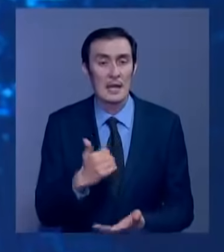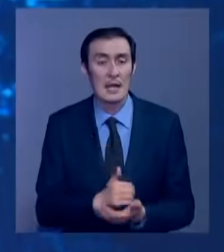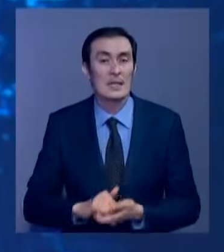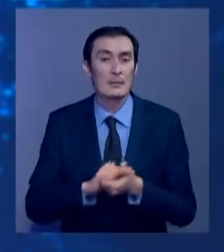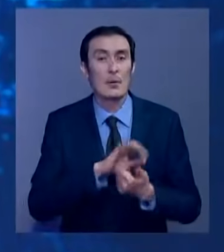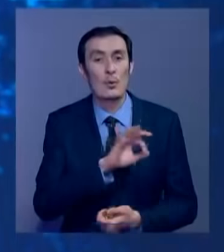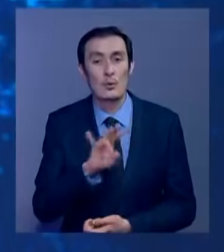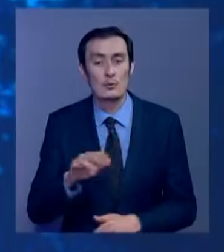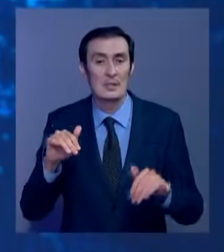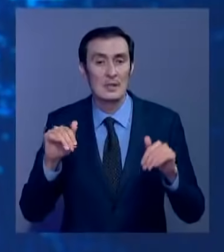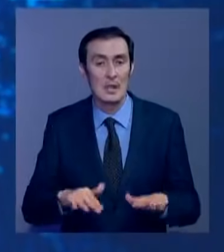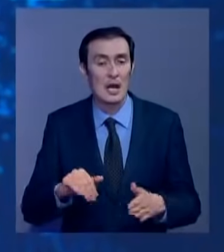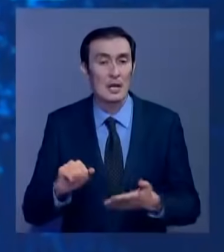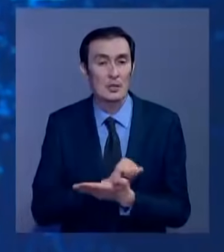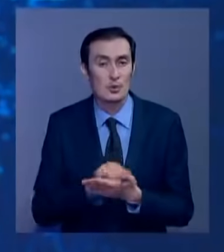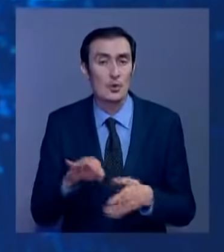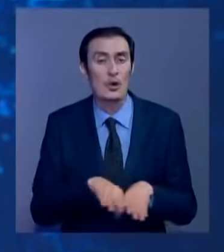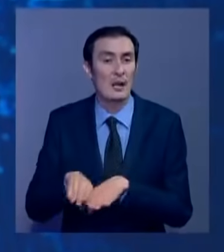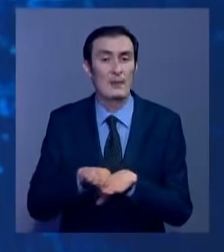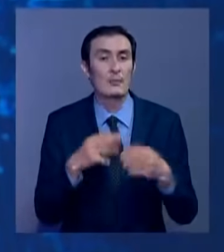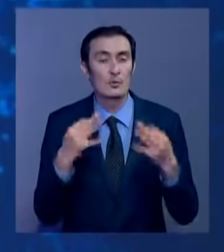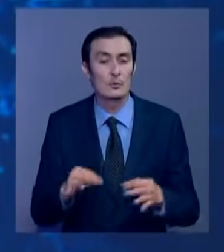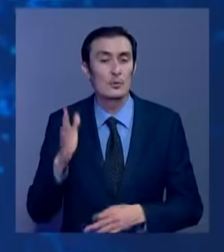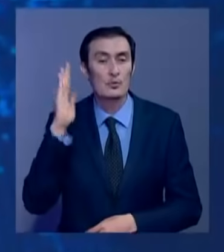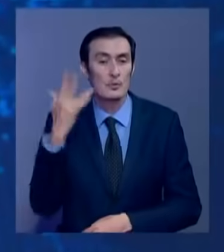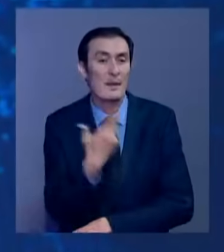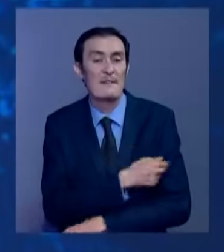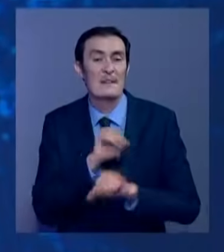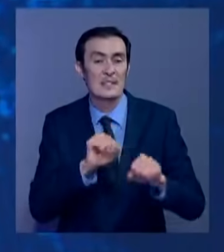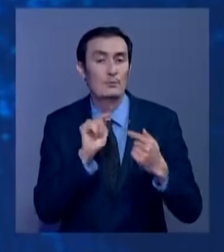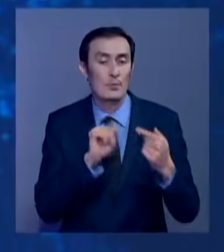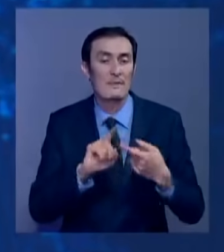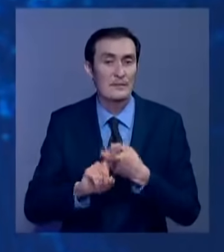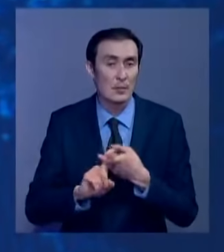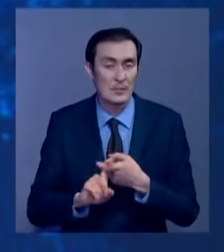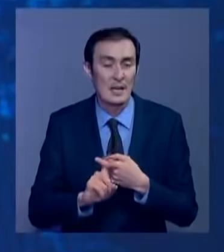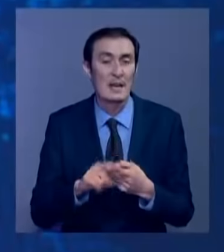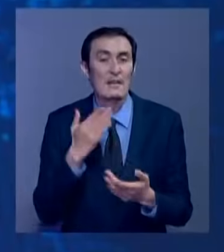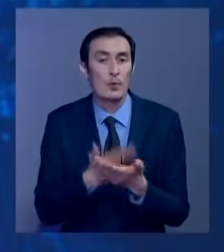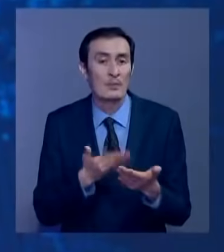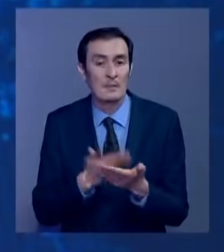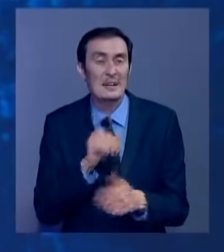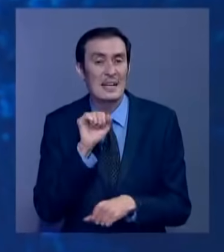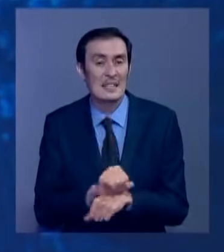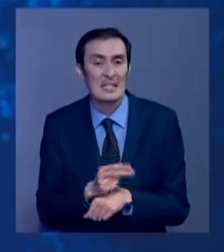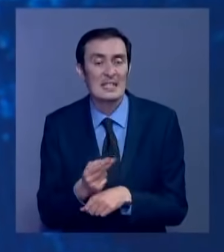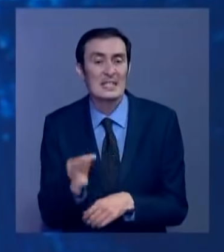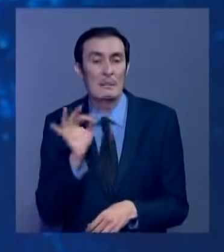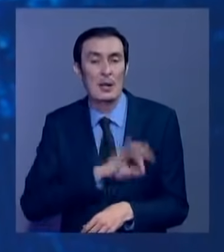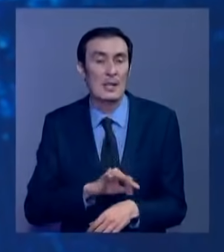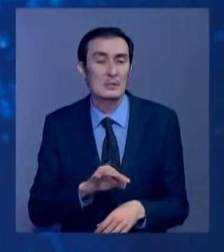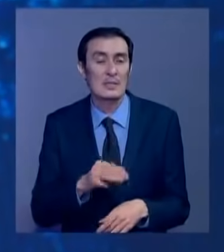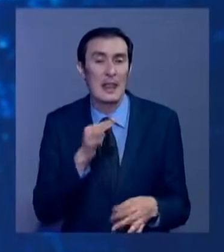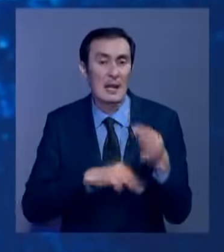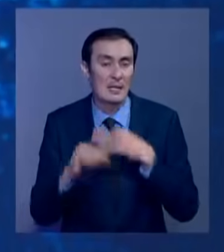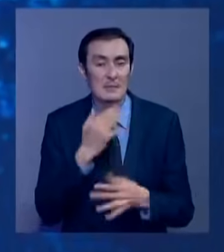Генассамблея ООН приняла резолюцию о равном доступе к будущим вакцинам против коронавируса. В ней рекомендовано прекратить спекуляции с